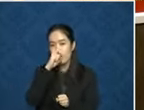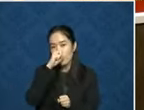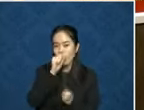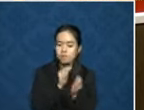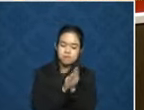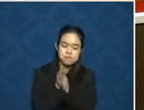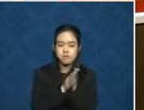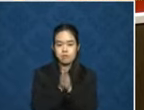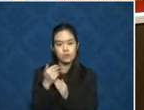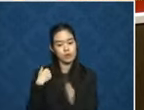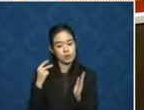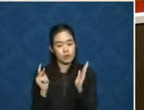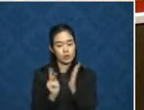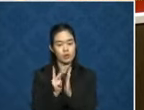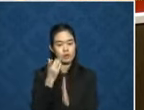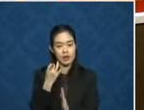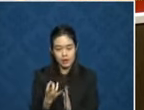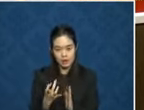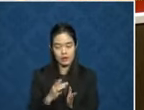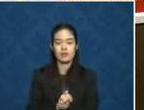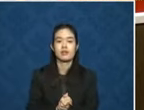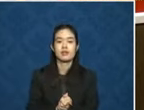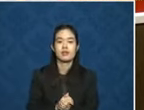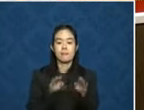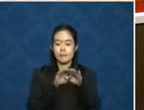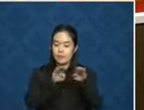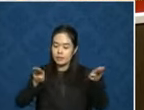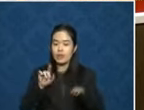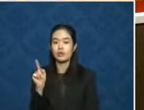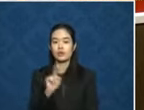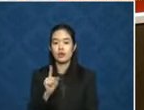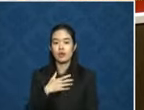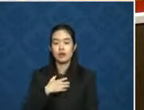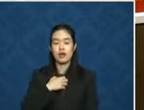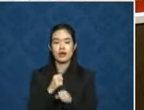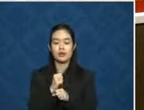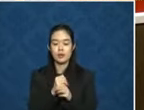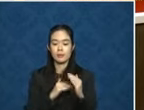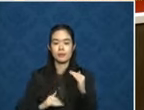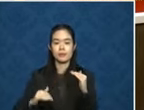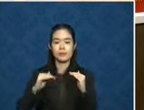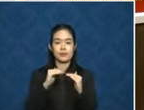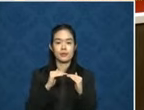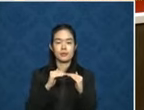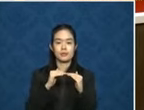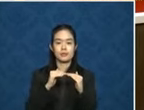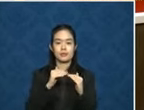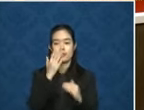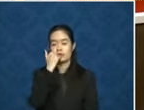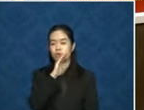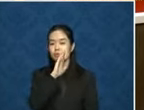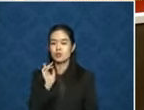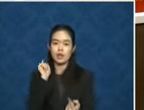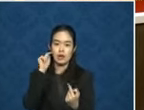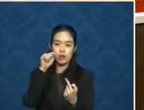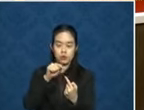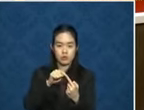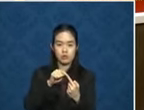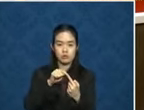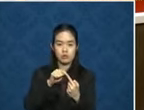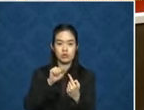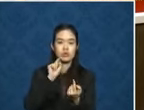และกติกาเพื่อควบคุมมาให้เกิดความไม่เท่าเทียมความเหลื่อมล้ำไม่ฉะนั้นผู้ที่เข้าถึง AI จะเติบ